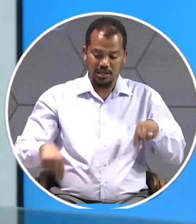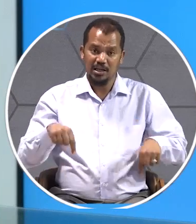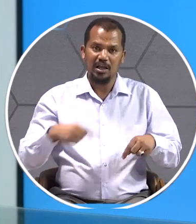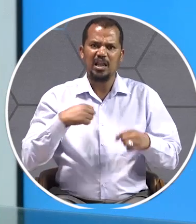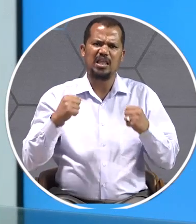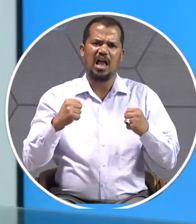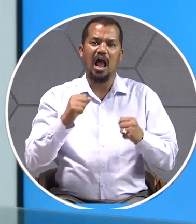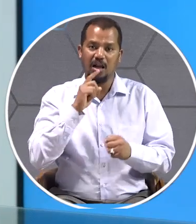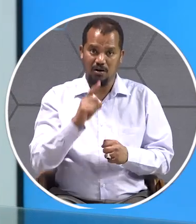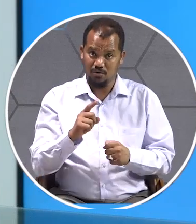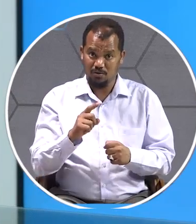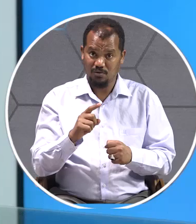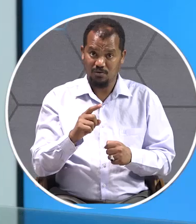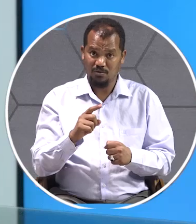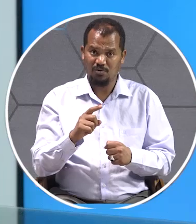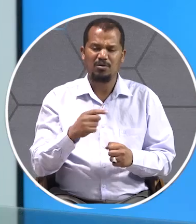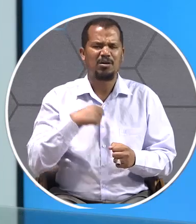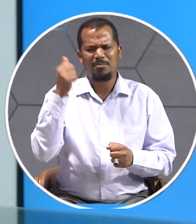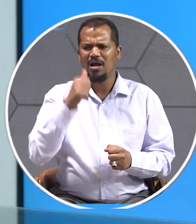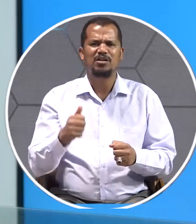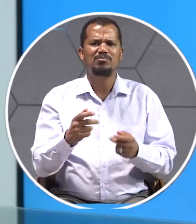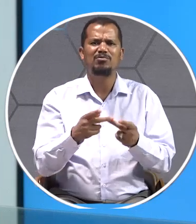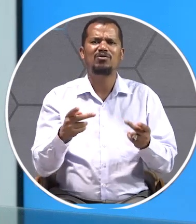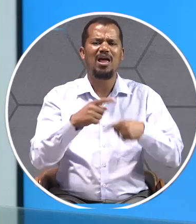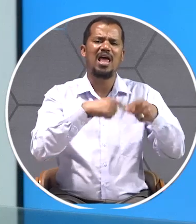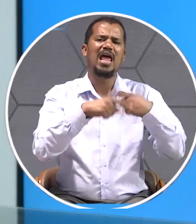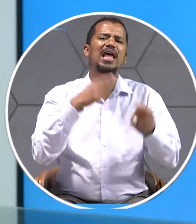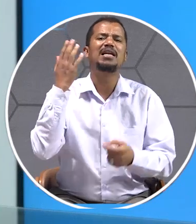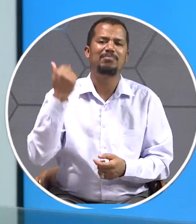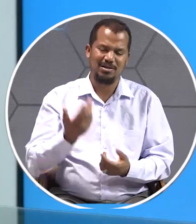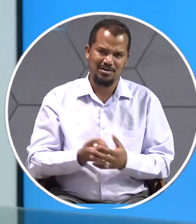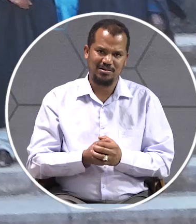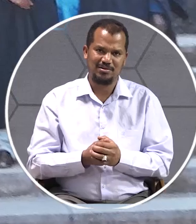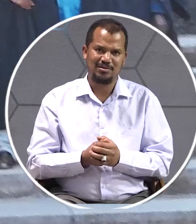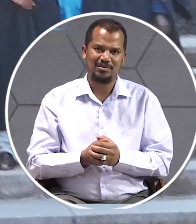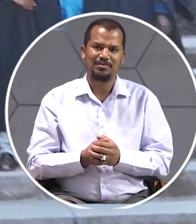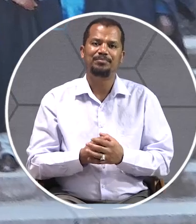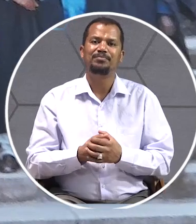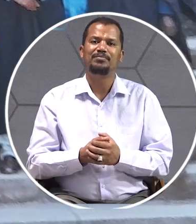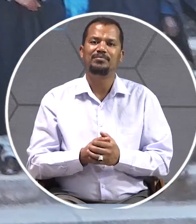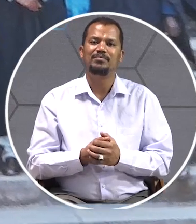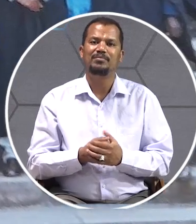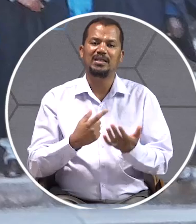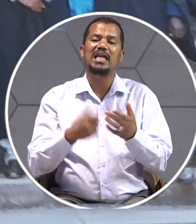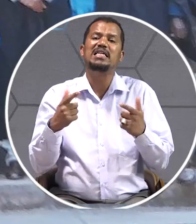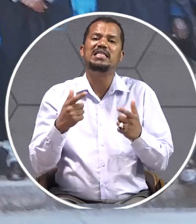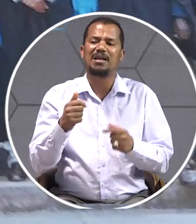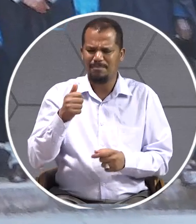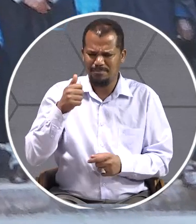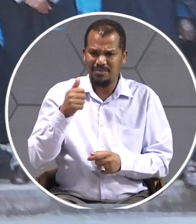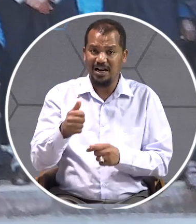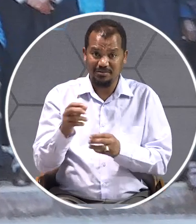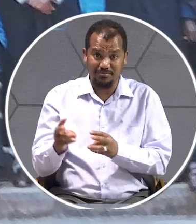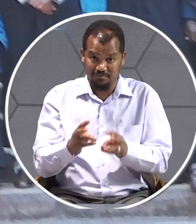በደንብ የተመሄድበት ነበር በጣም ጥሩ እንግዲህ ይሄንን እድል በራስህ መንገድ